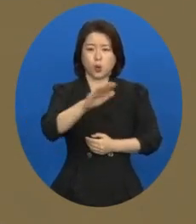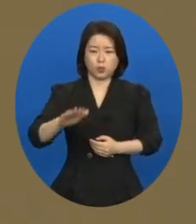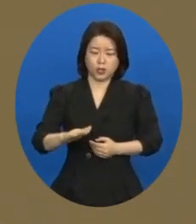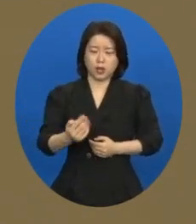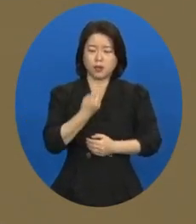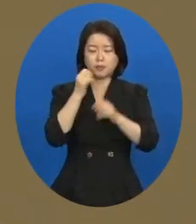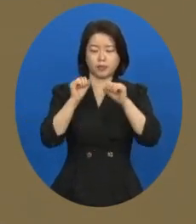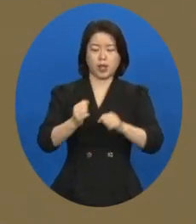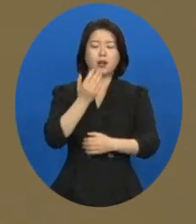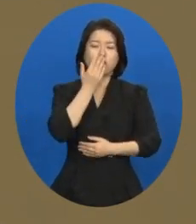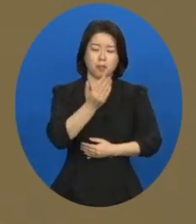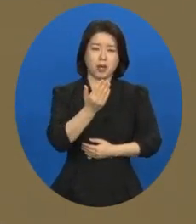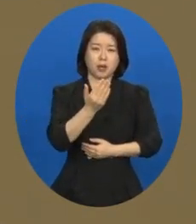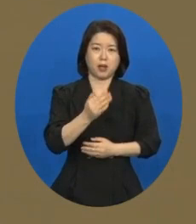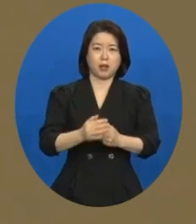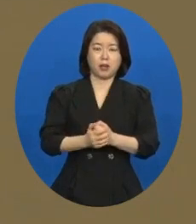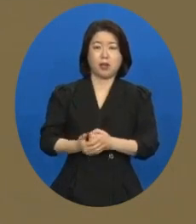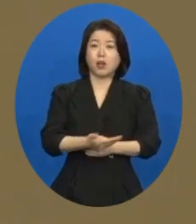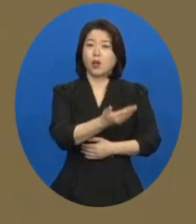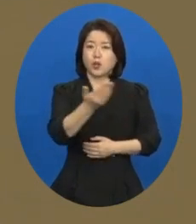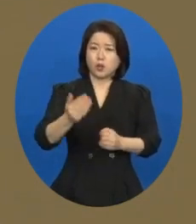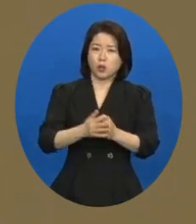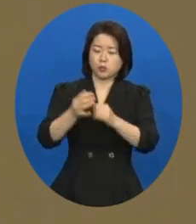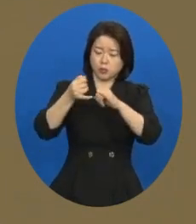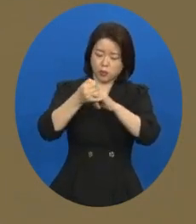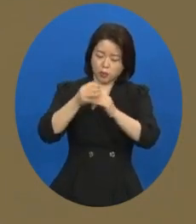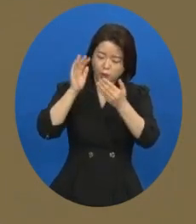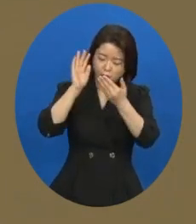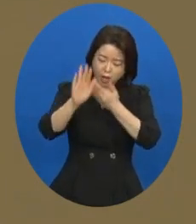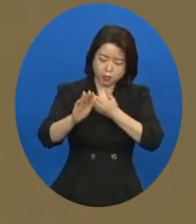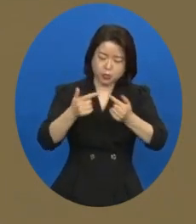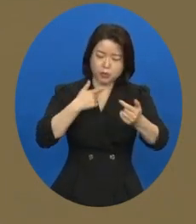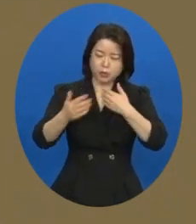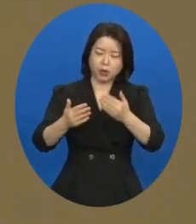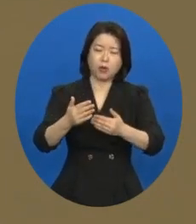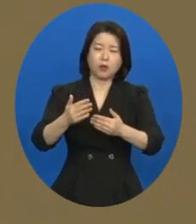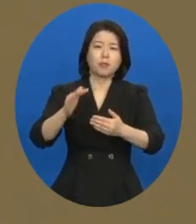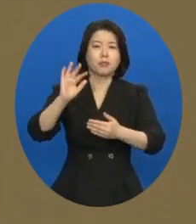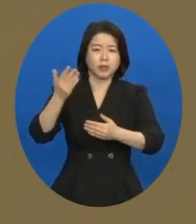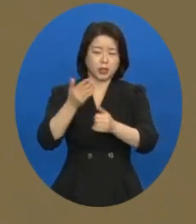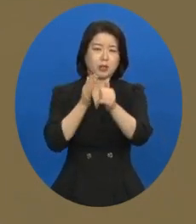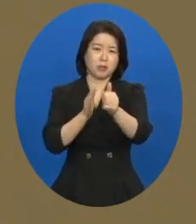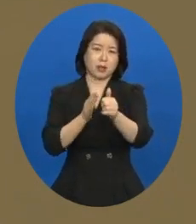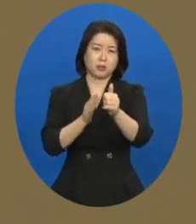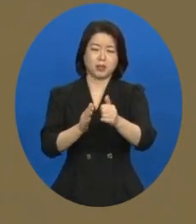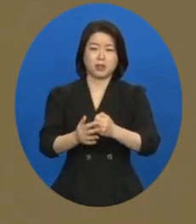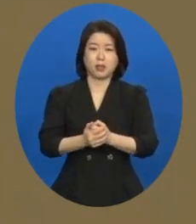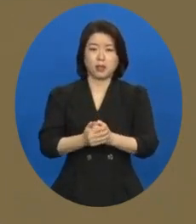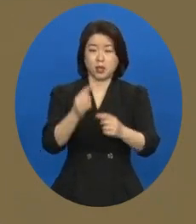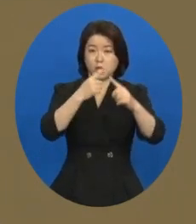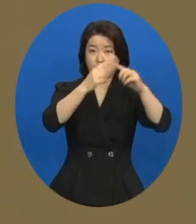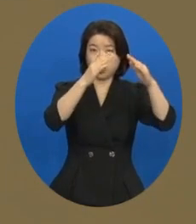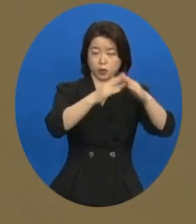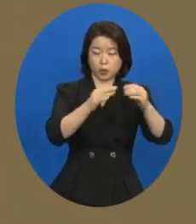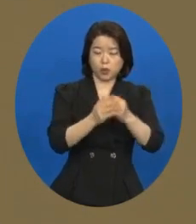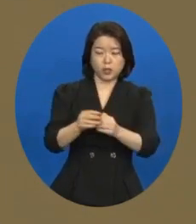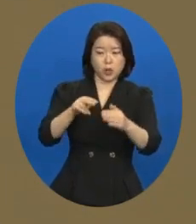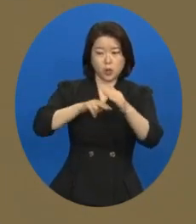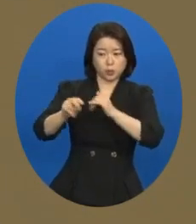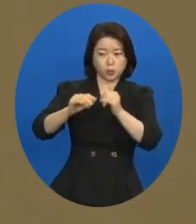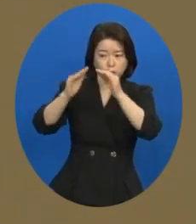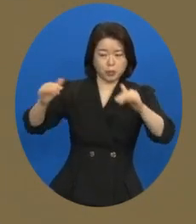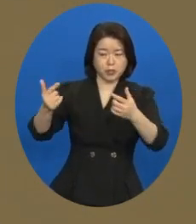살아요. 여러분, 꼭 앞으로 경험할 수 있게 되기 바랍니다. 교회를 도피성인